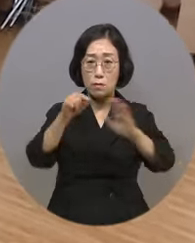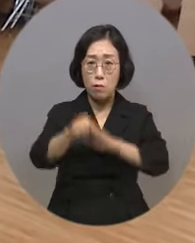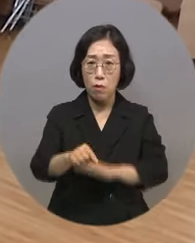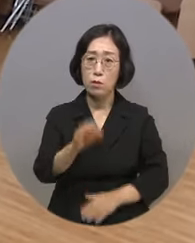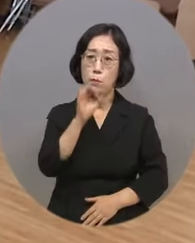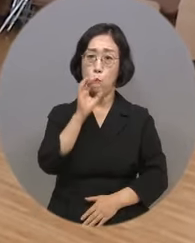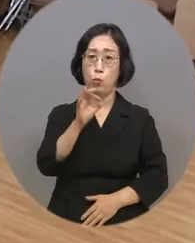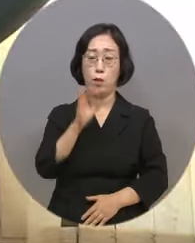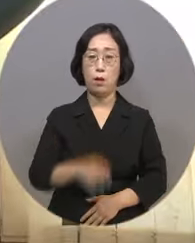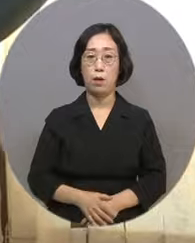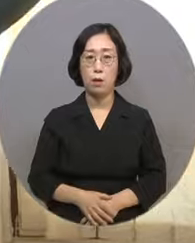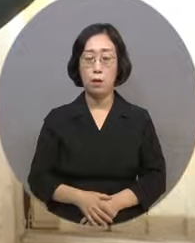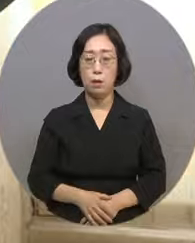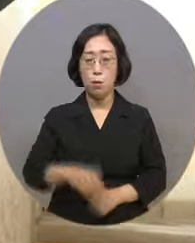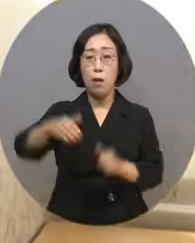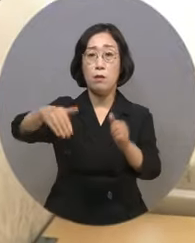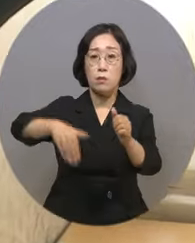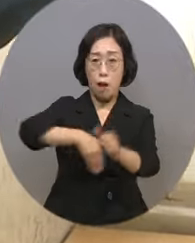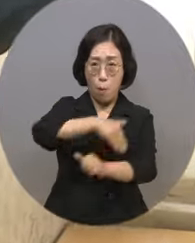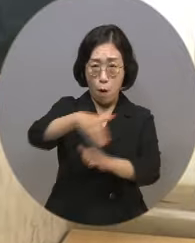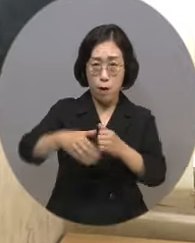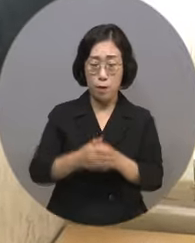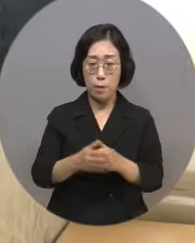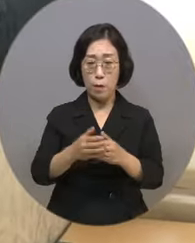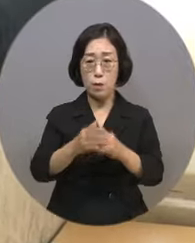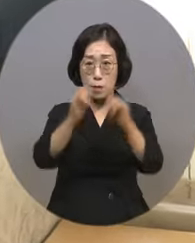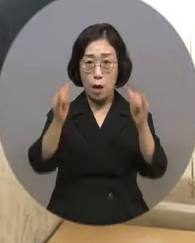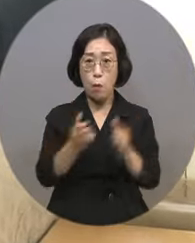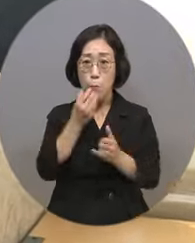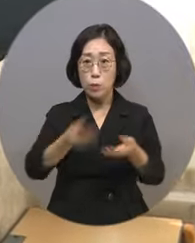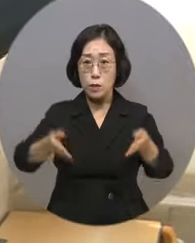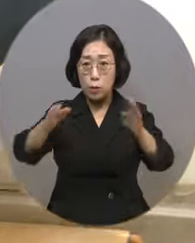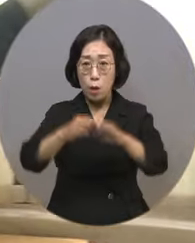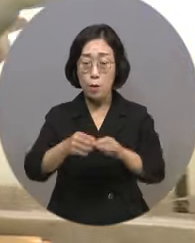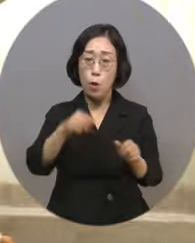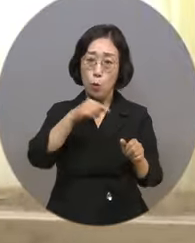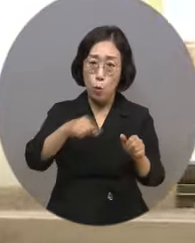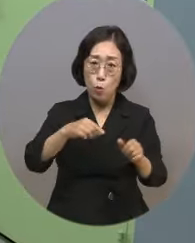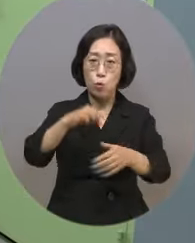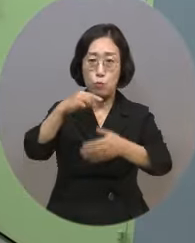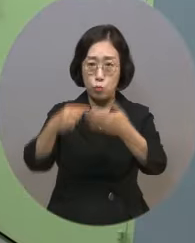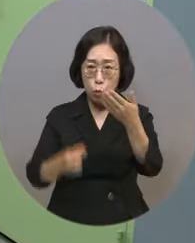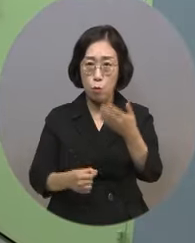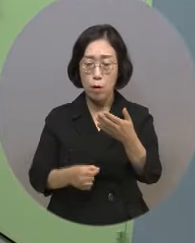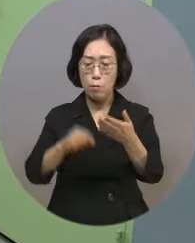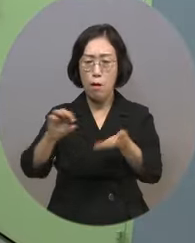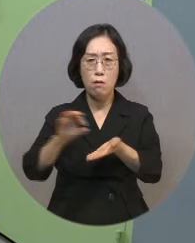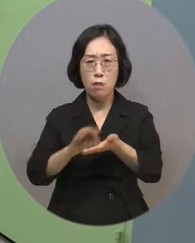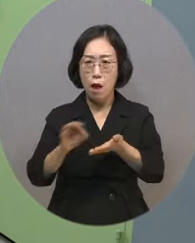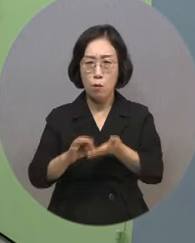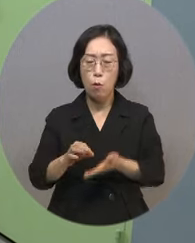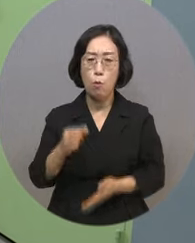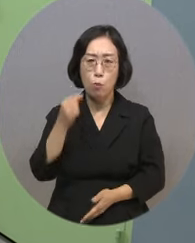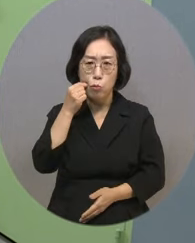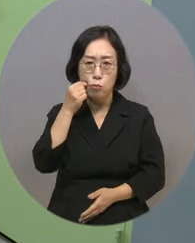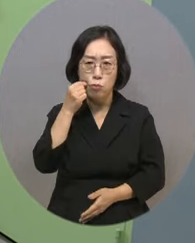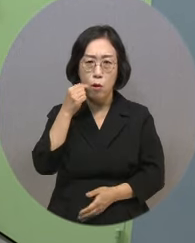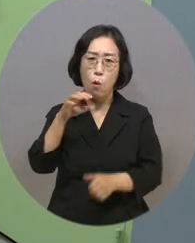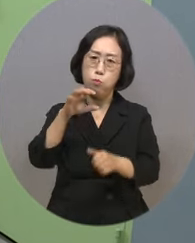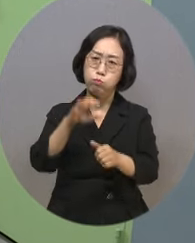상황. 이러한 환경으로 사회복지관의 다양한 교육 프로그램과 시설의 활용도가 거의